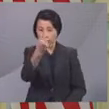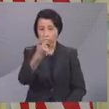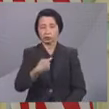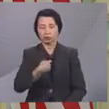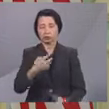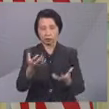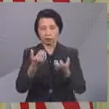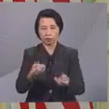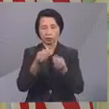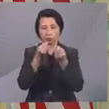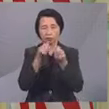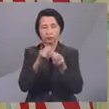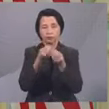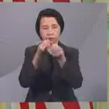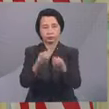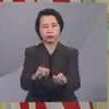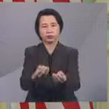beri